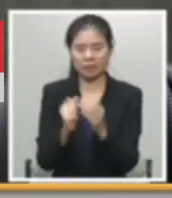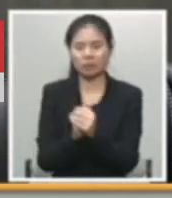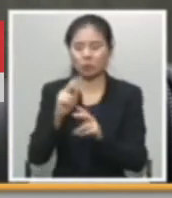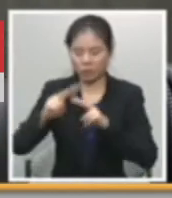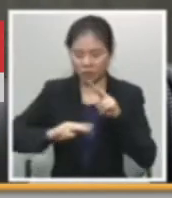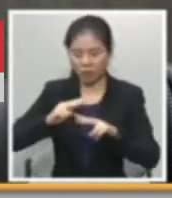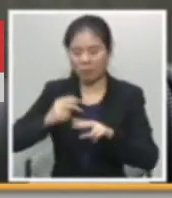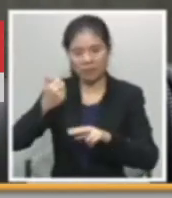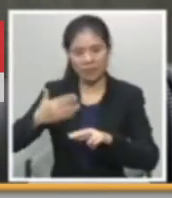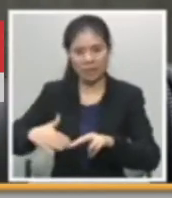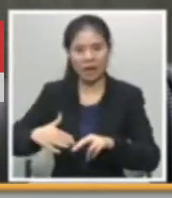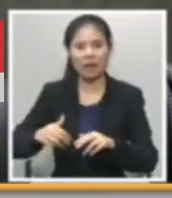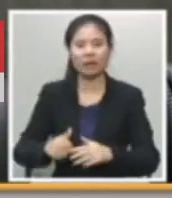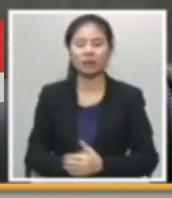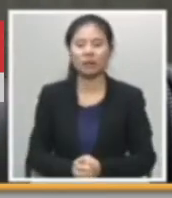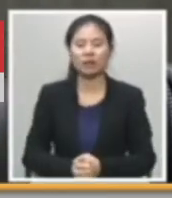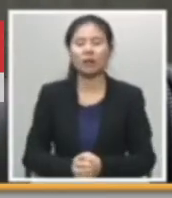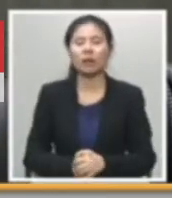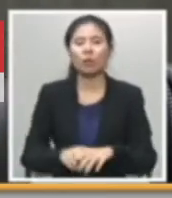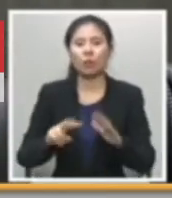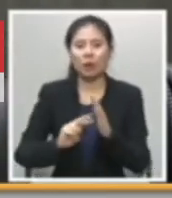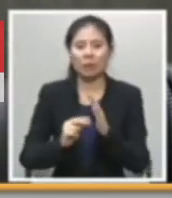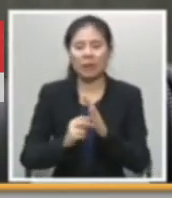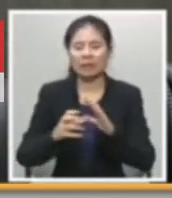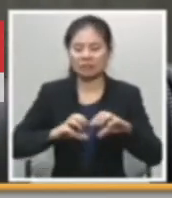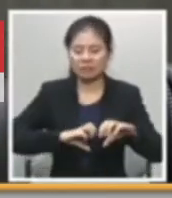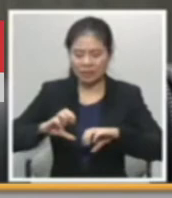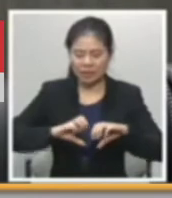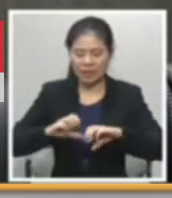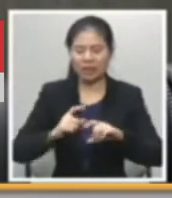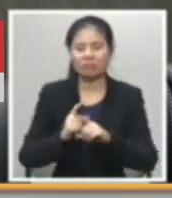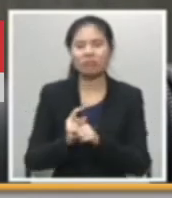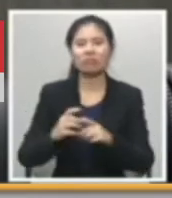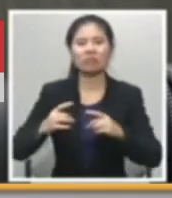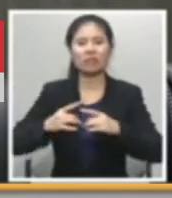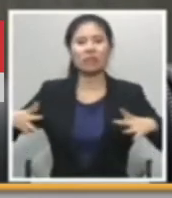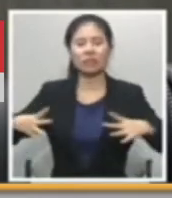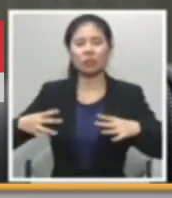อบซึ่งเป็นการดำเนินการตะขัดรัฐธรรมนูญมาตรา